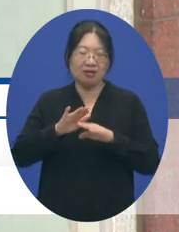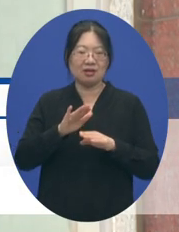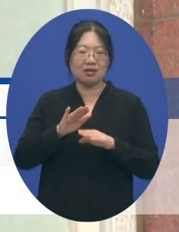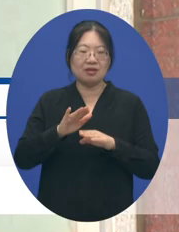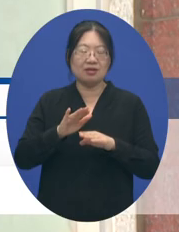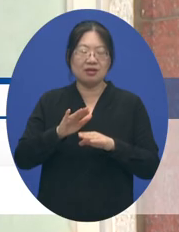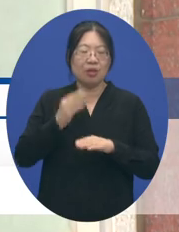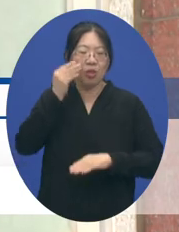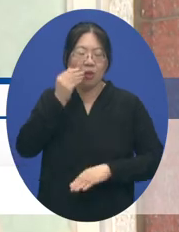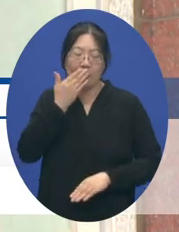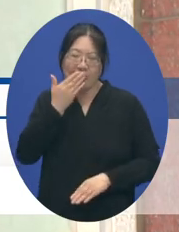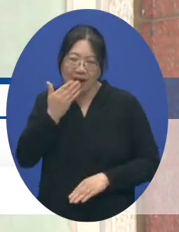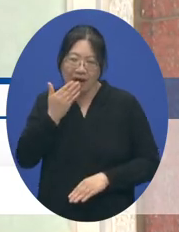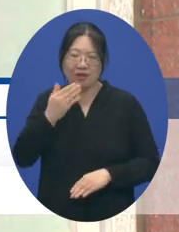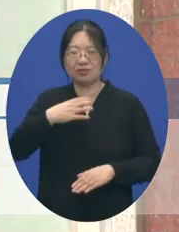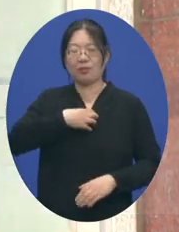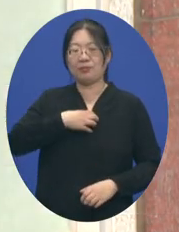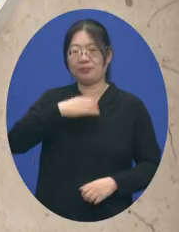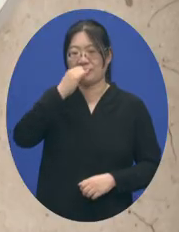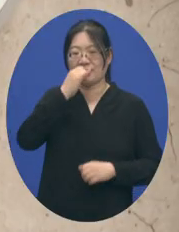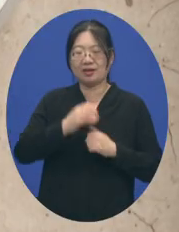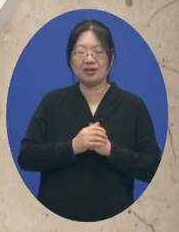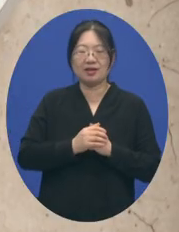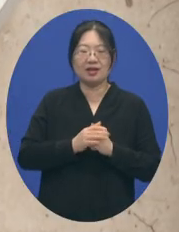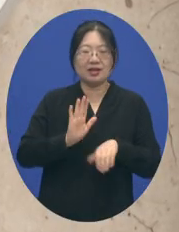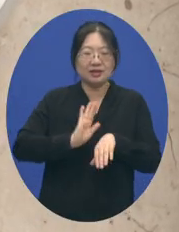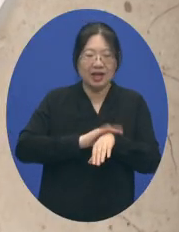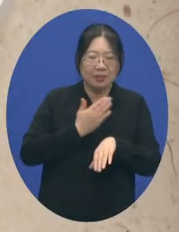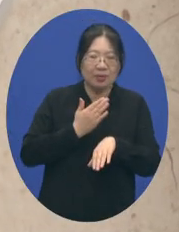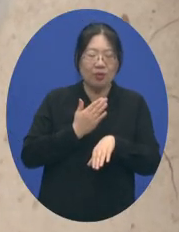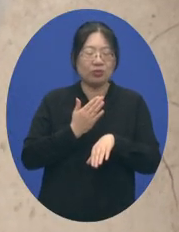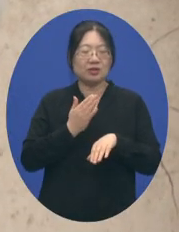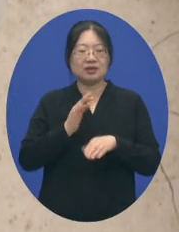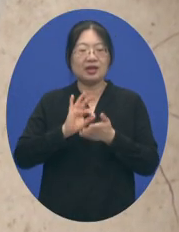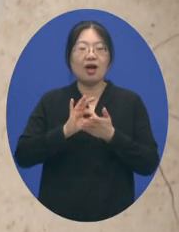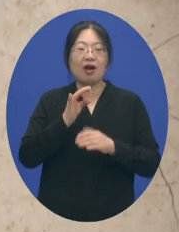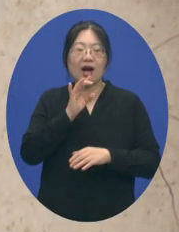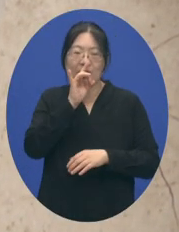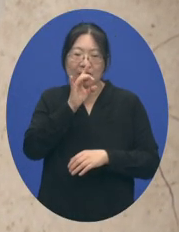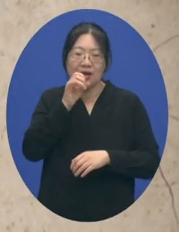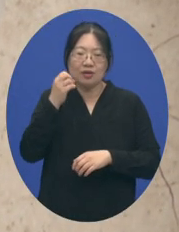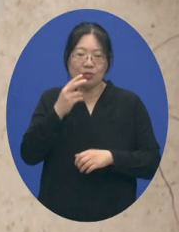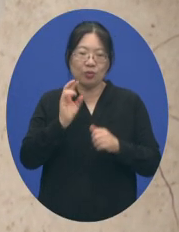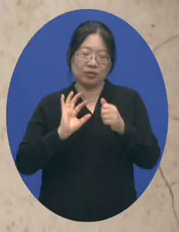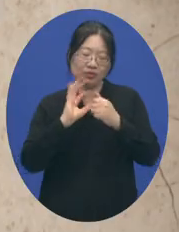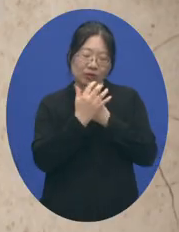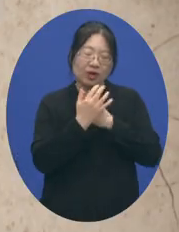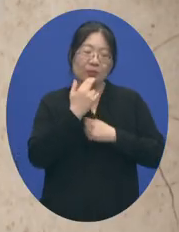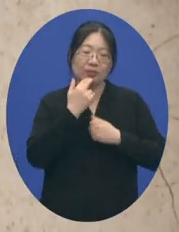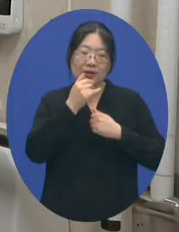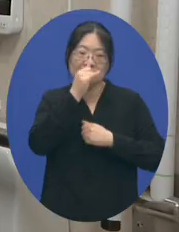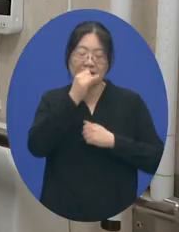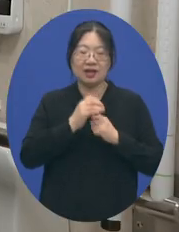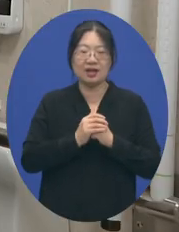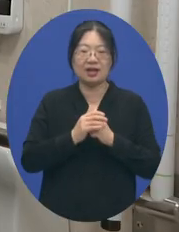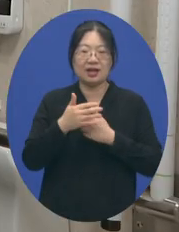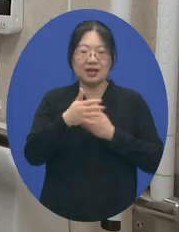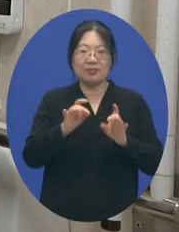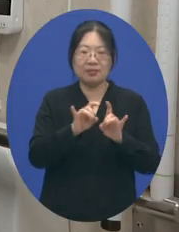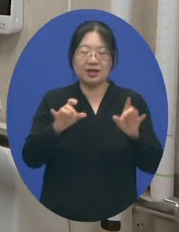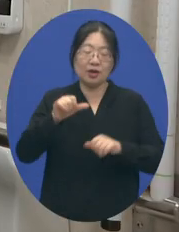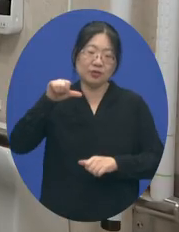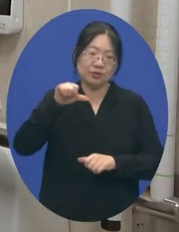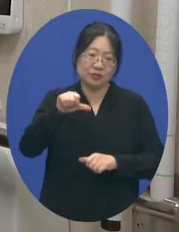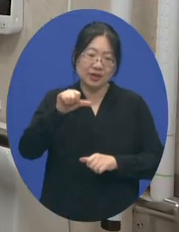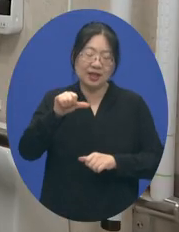할까 많이 좀 겁이 나죠 오작동이나 미작동뿐 아니라 덮개가 없는 곳도 있습니다 각 한마다